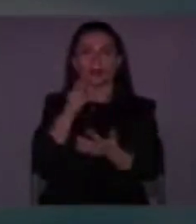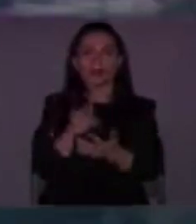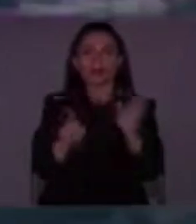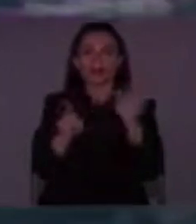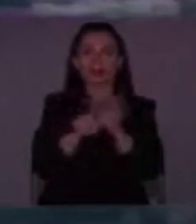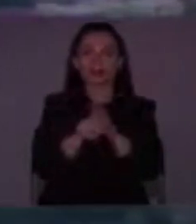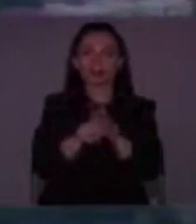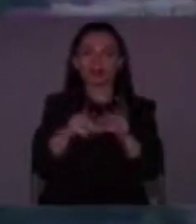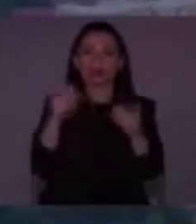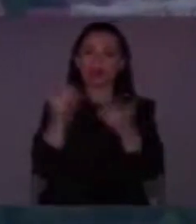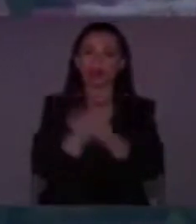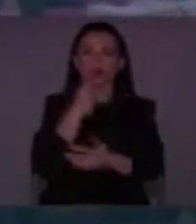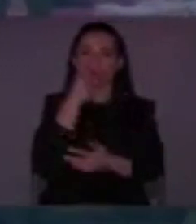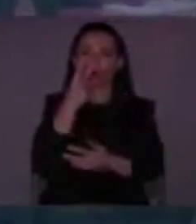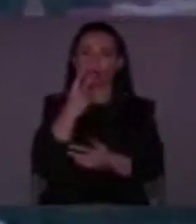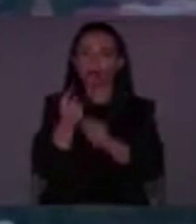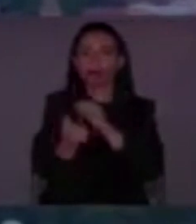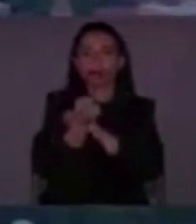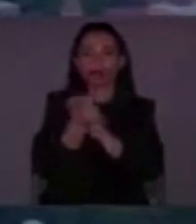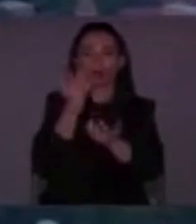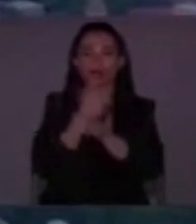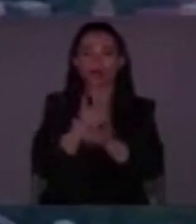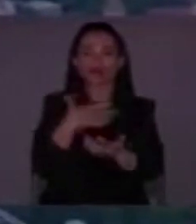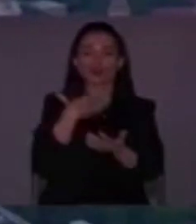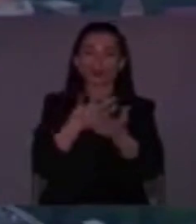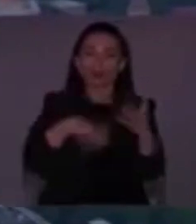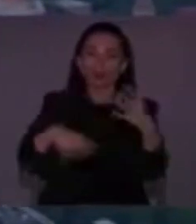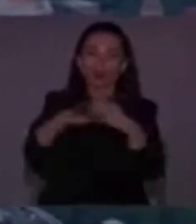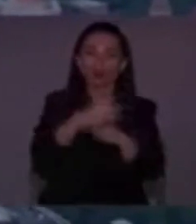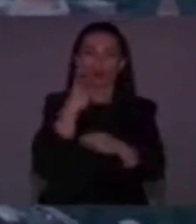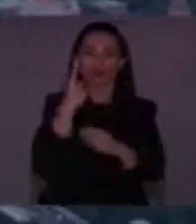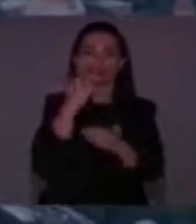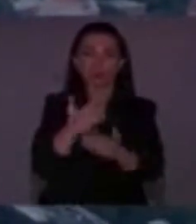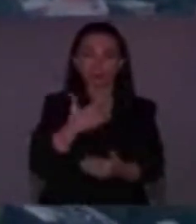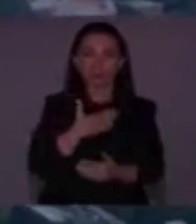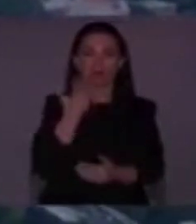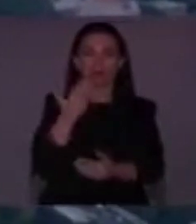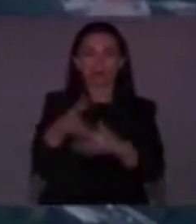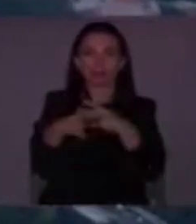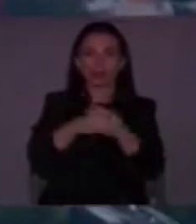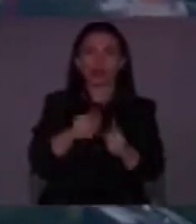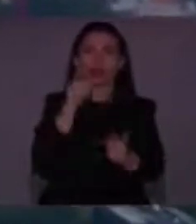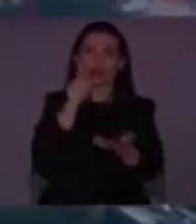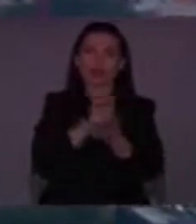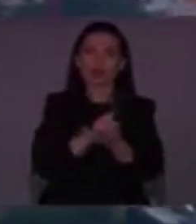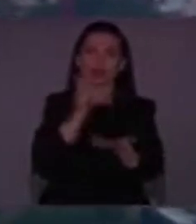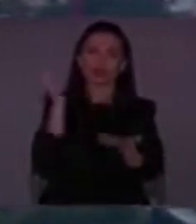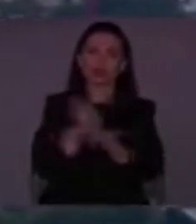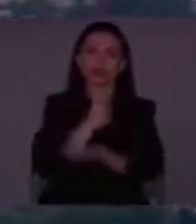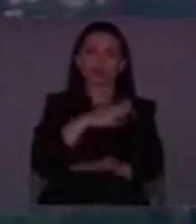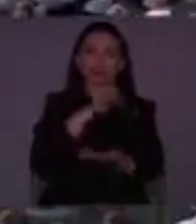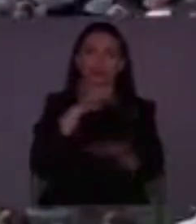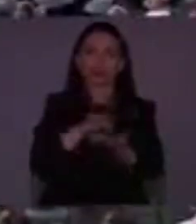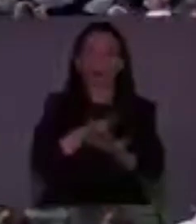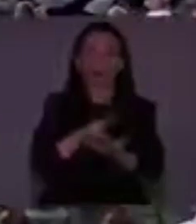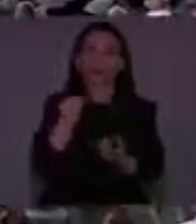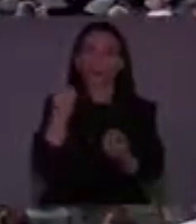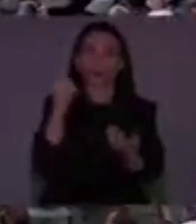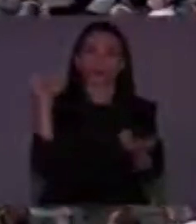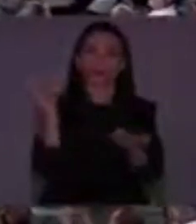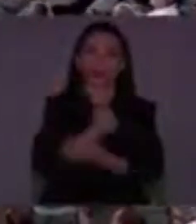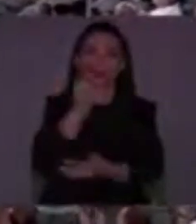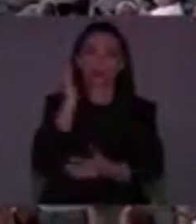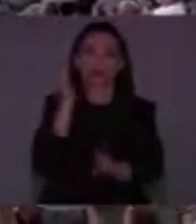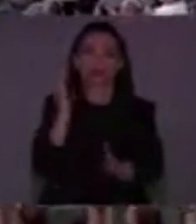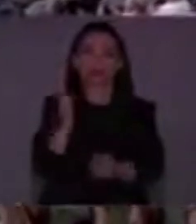თავიდან დასანახი და აღმოსაჩენია. ჩვენ ერთნი ვართ, მე და თქვენ, და აუცილებლად გავიმარჯვებთ. თბილისი კვლავ გაიმარჯვებს.